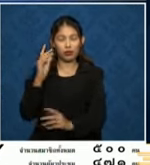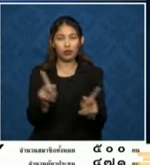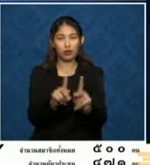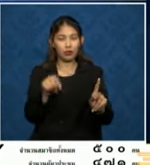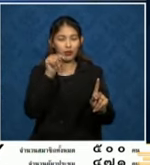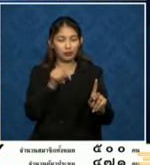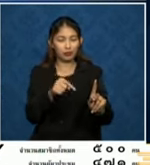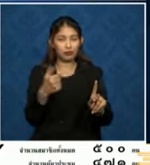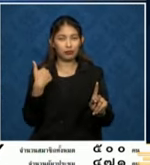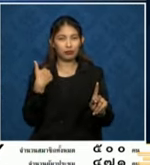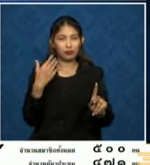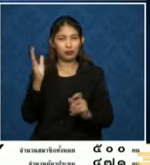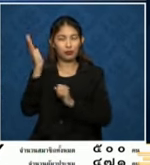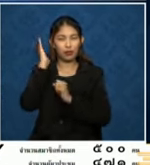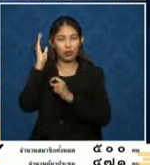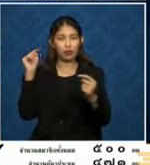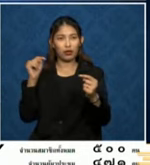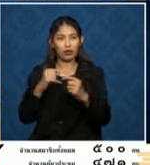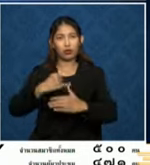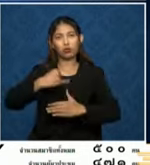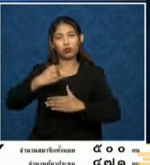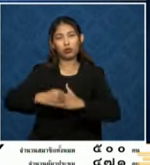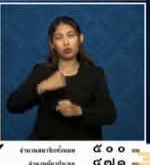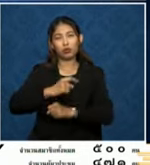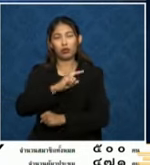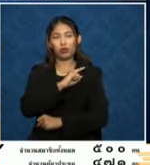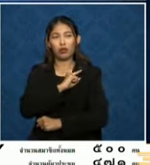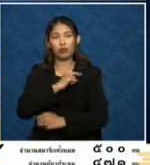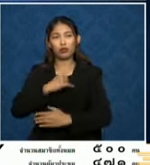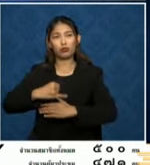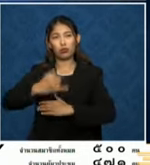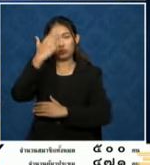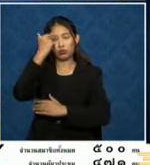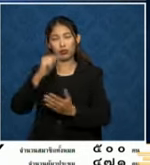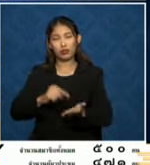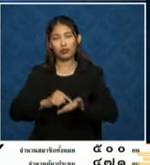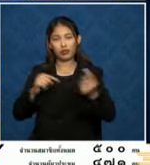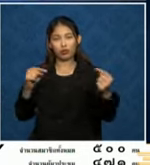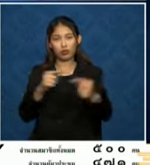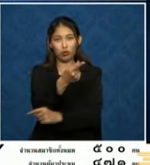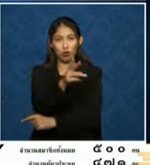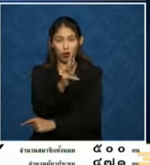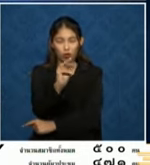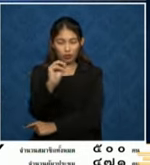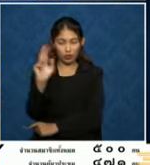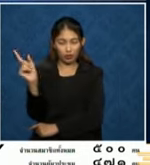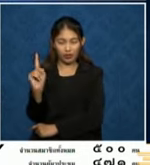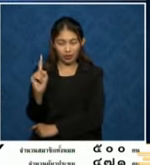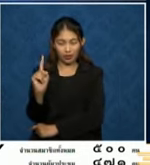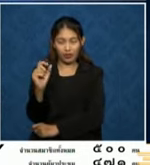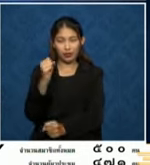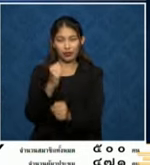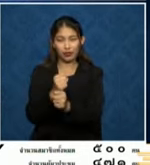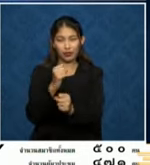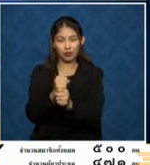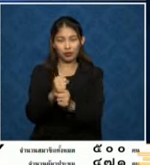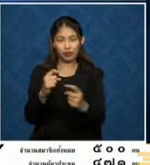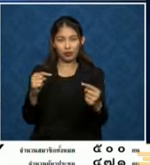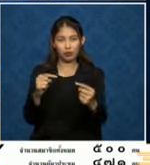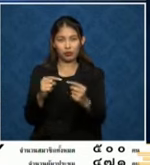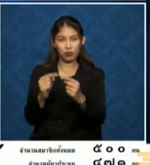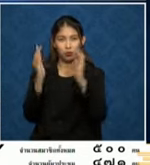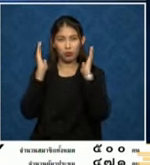ดนี้ก็ได้มีการแถลงข่าวสิ้นสุดภารกิจของตนเองไปพร้อมกับข้อเสนอต่อครม.ครับเกี่ยวกับคำถามประชามติซึ่งก็ถูกวิ